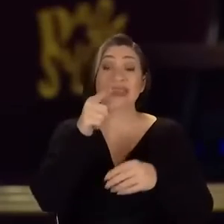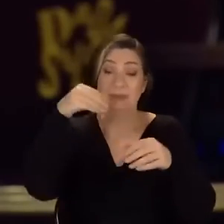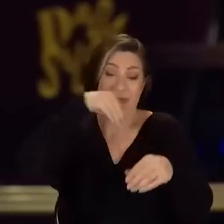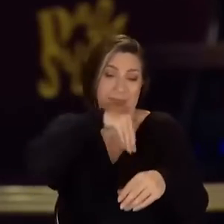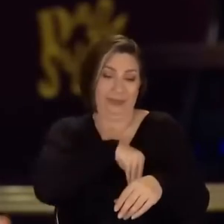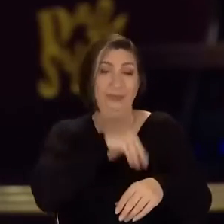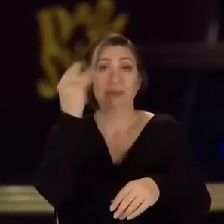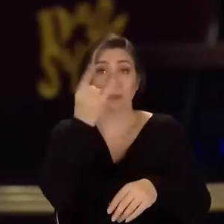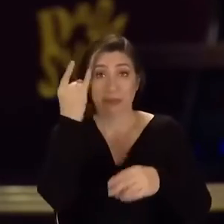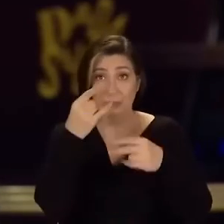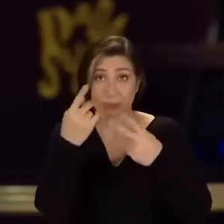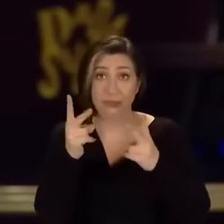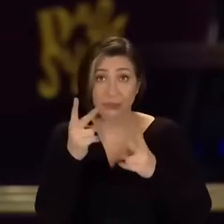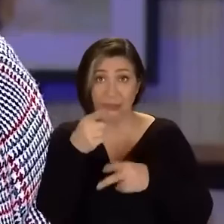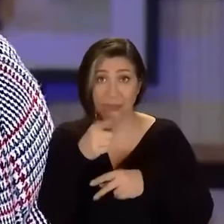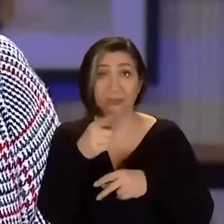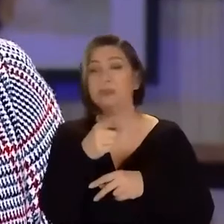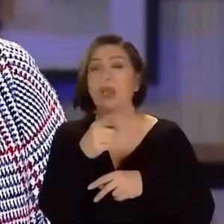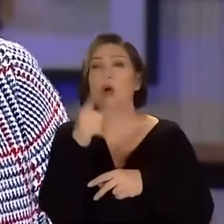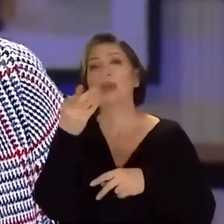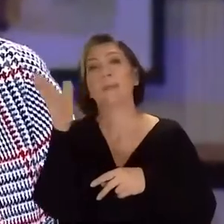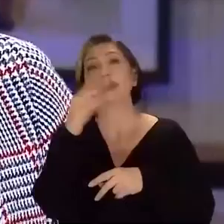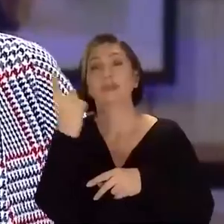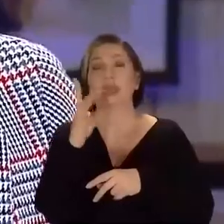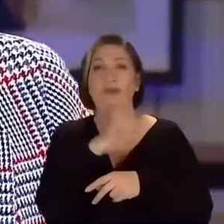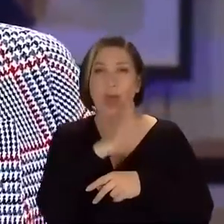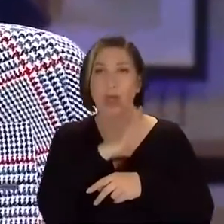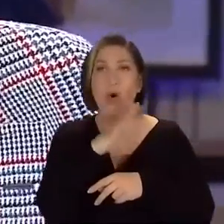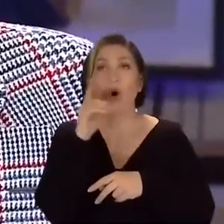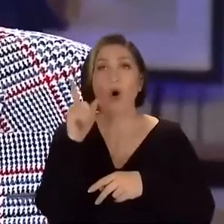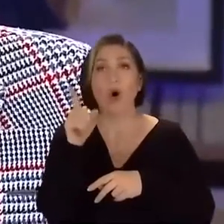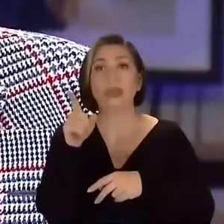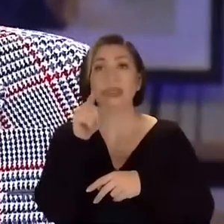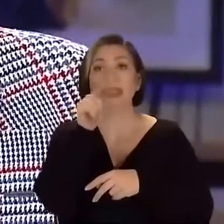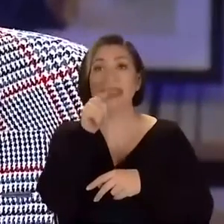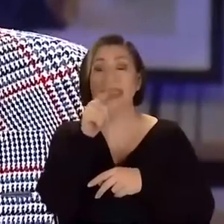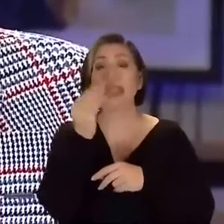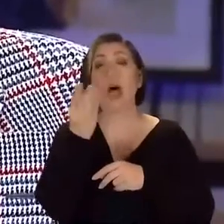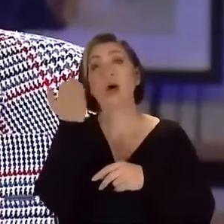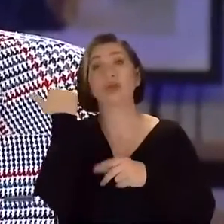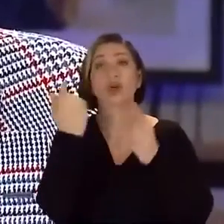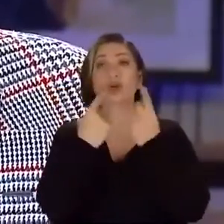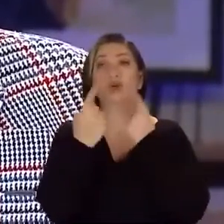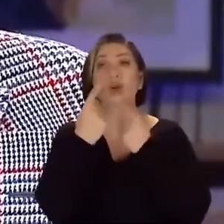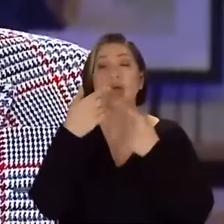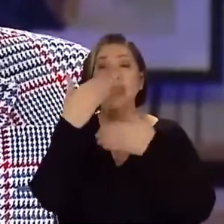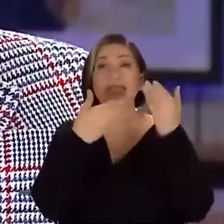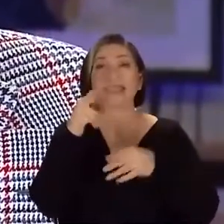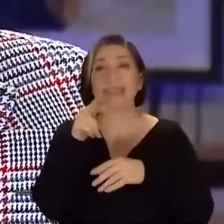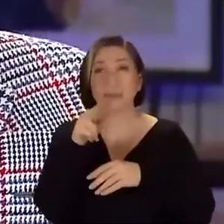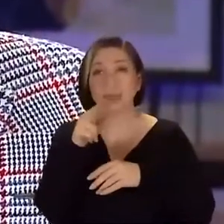alıp onu rahatlıkla gezdirecek miydiniz? Hayır, orada da başka bir şey var. Orada da yani sizinle daha önce konuşmamızda anlattığınız gibi